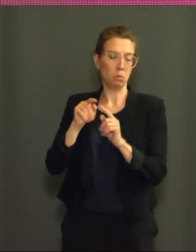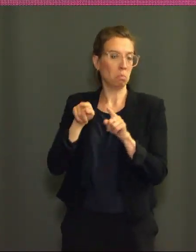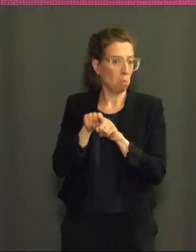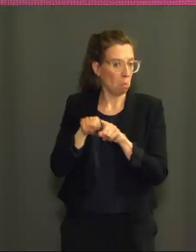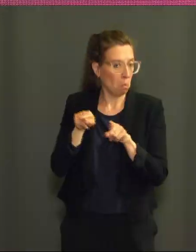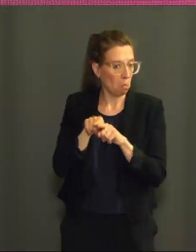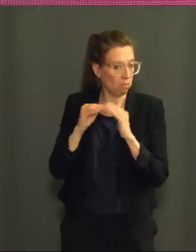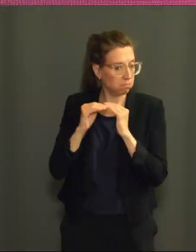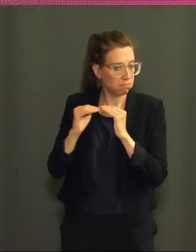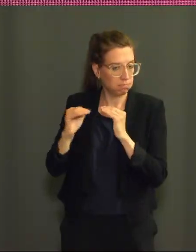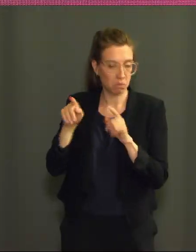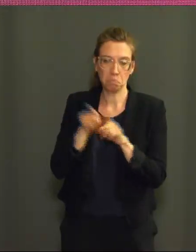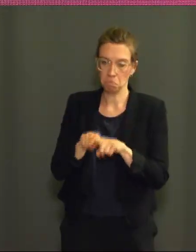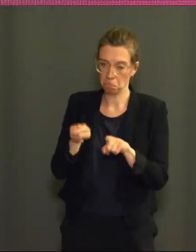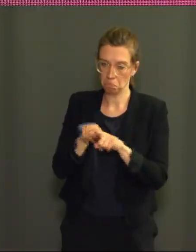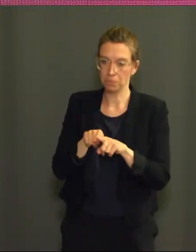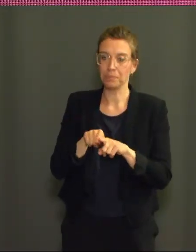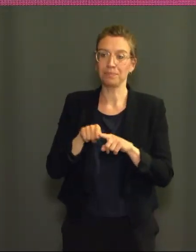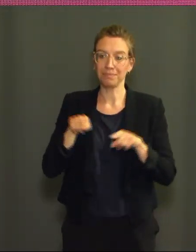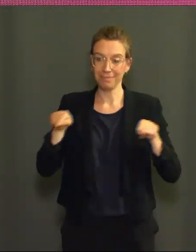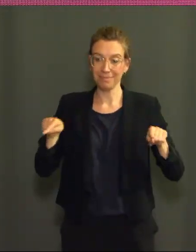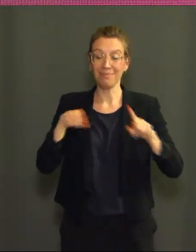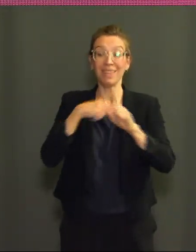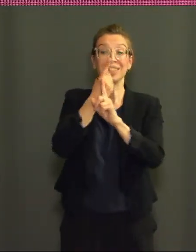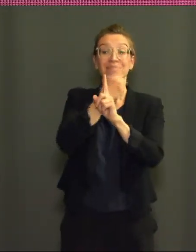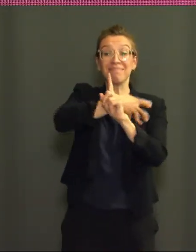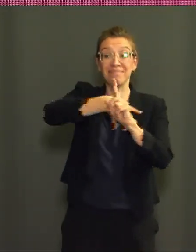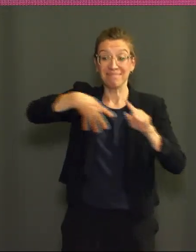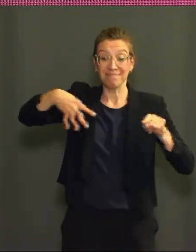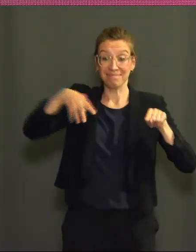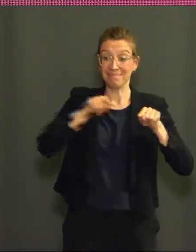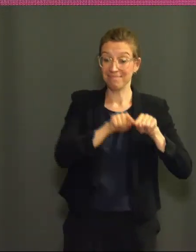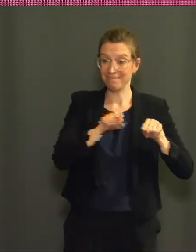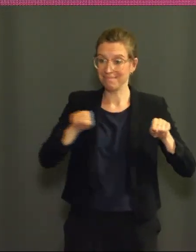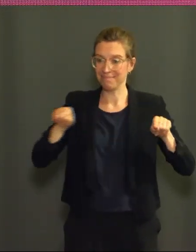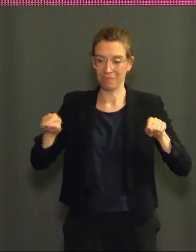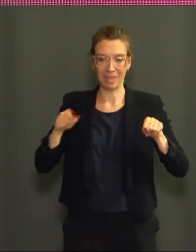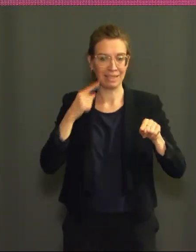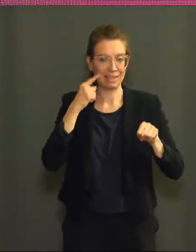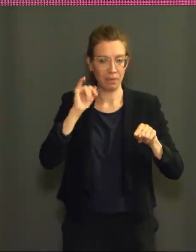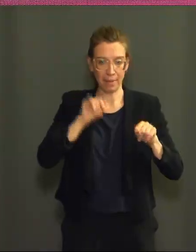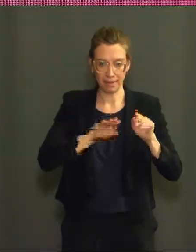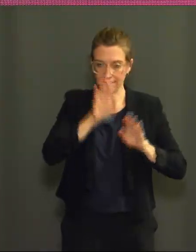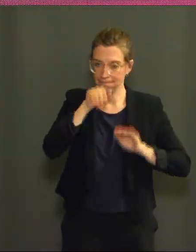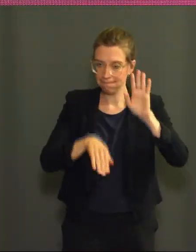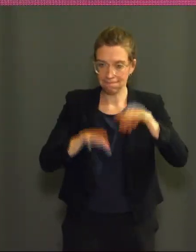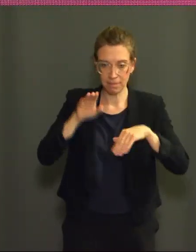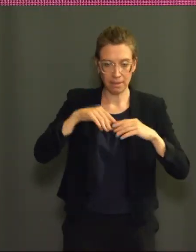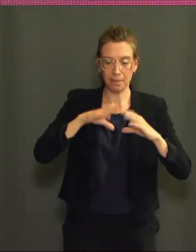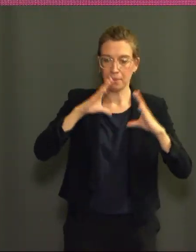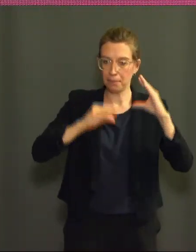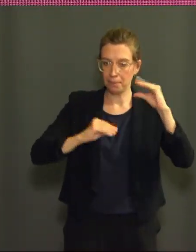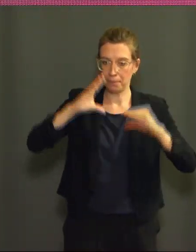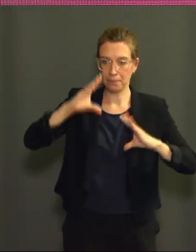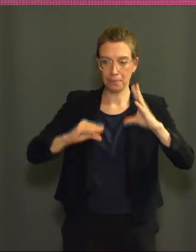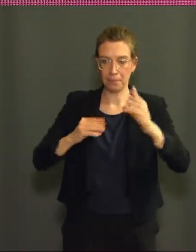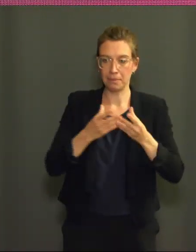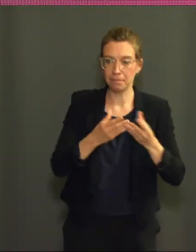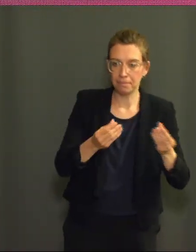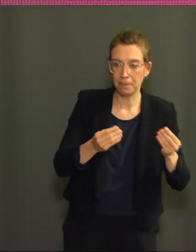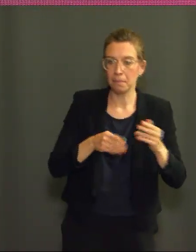Varianten komen en gaan. En de variant die een klein voordeel heeft op andere varianten, bijvoorbeeld door een